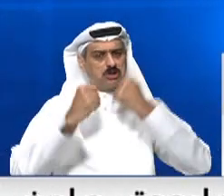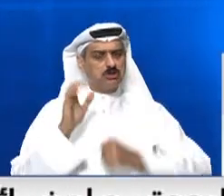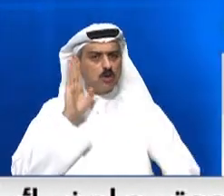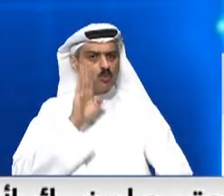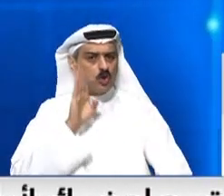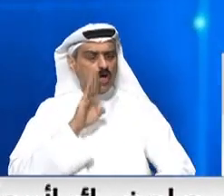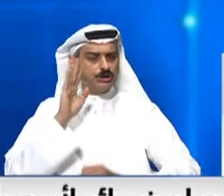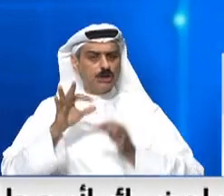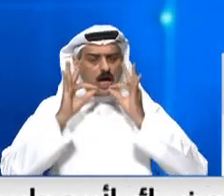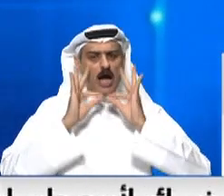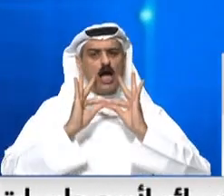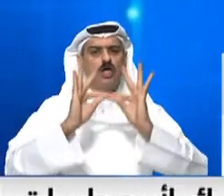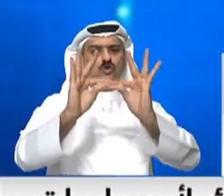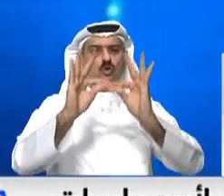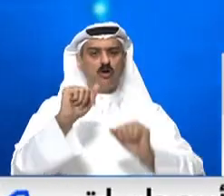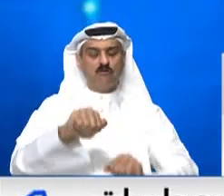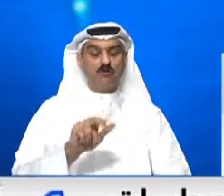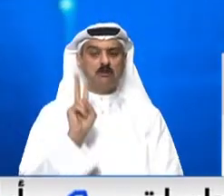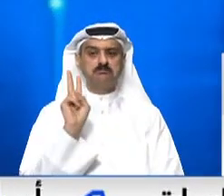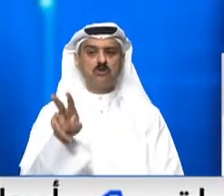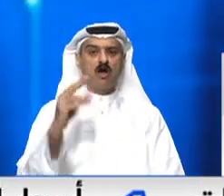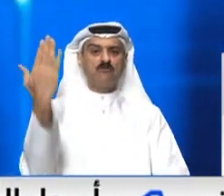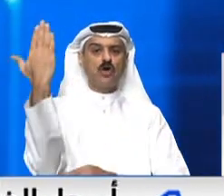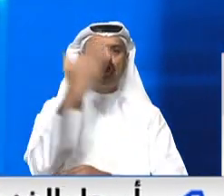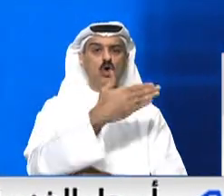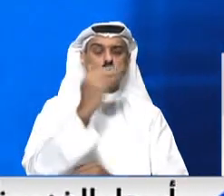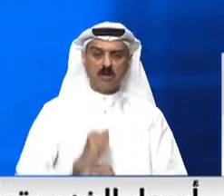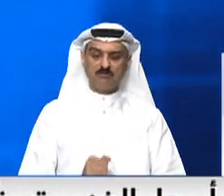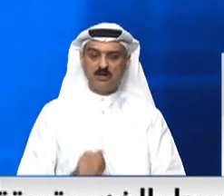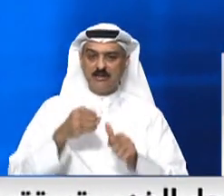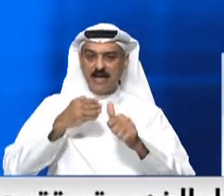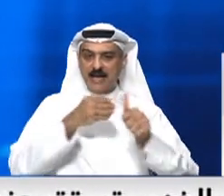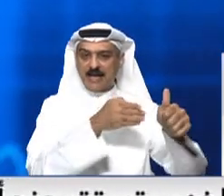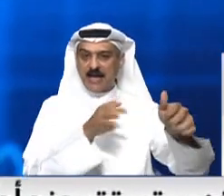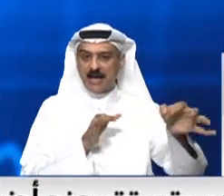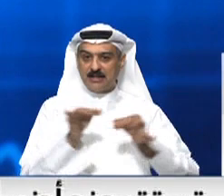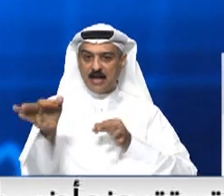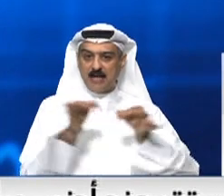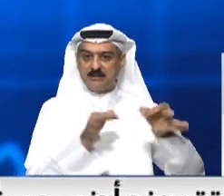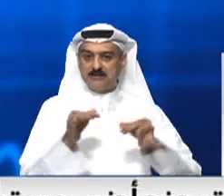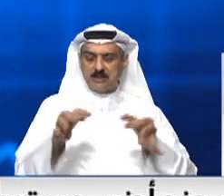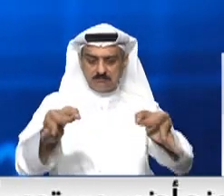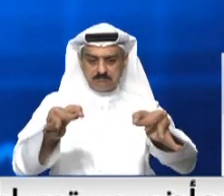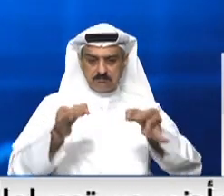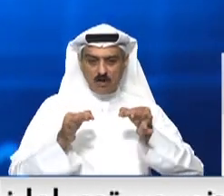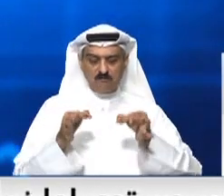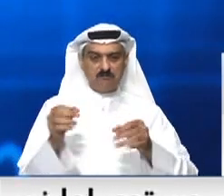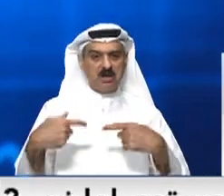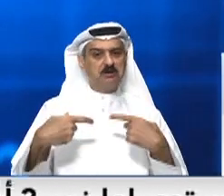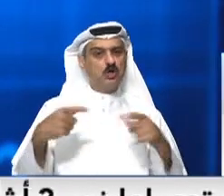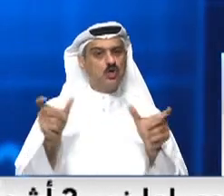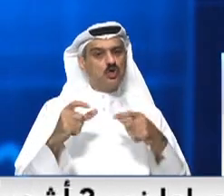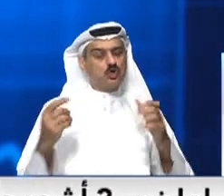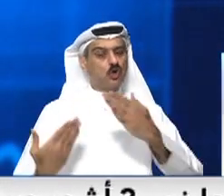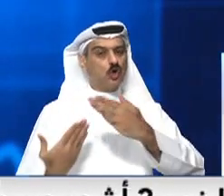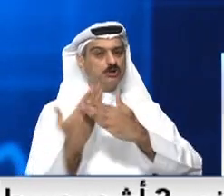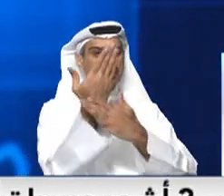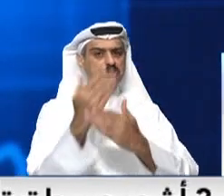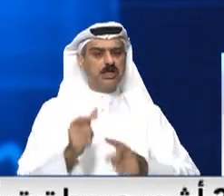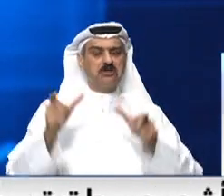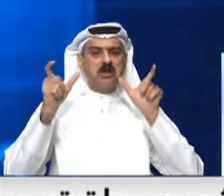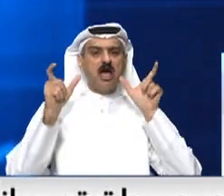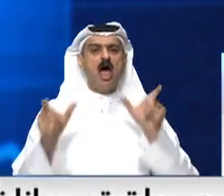الحدود ومراقبتها، مشيرا إلى حرص القيادة السياسية على توفير أحدث التقنيات لتحقيق المنظومة